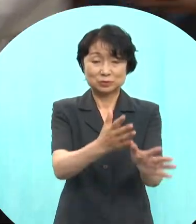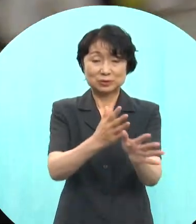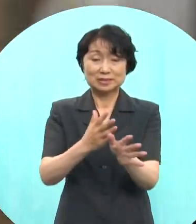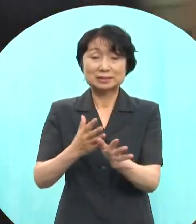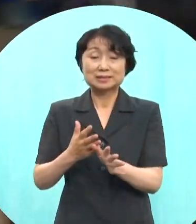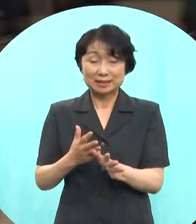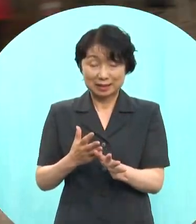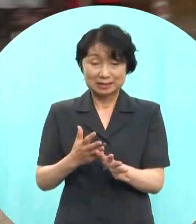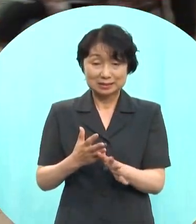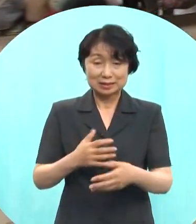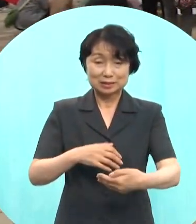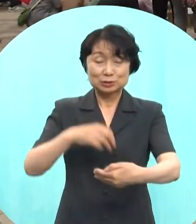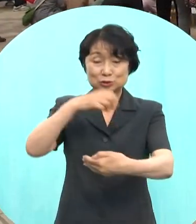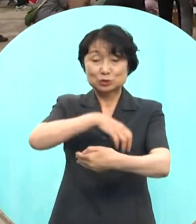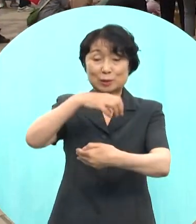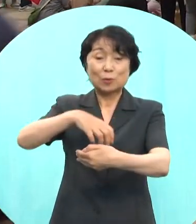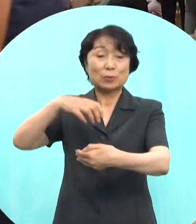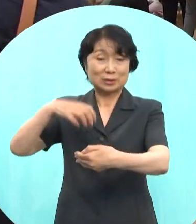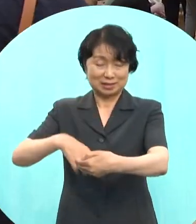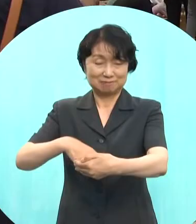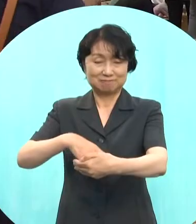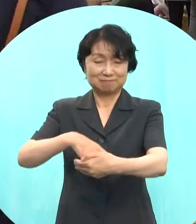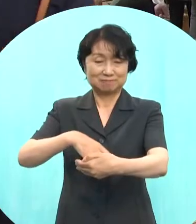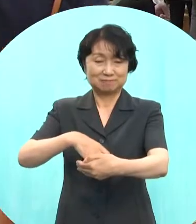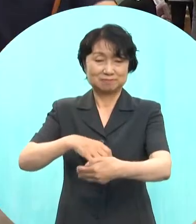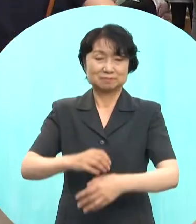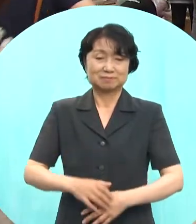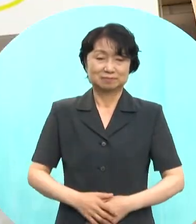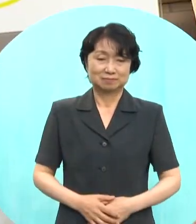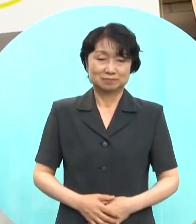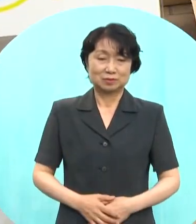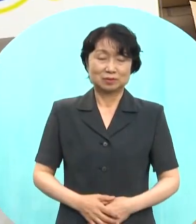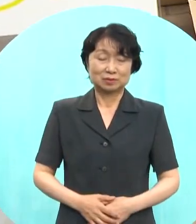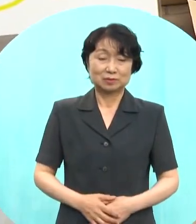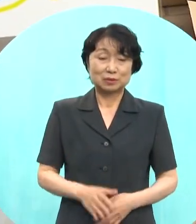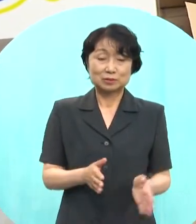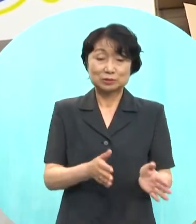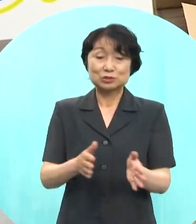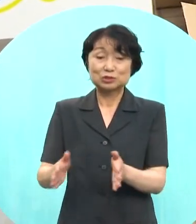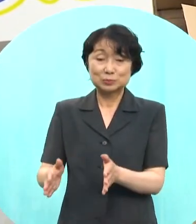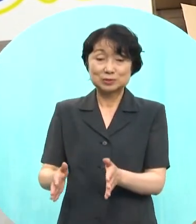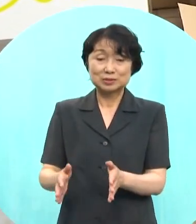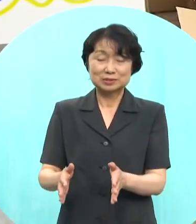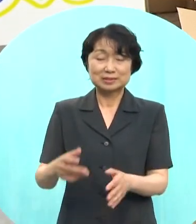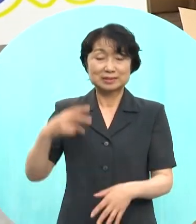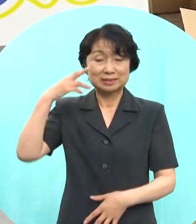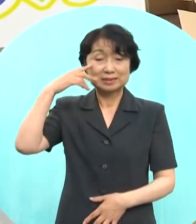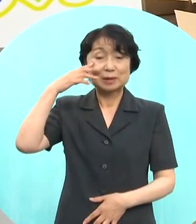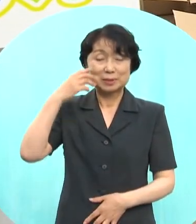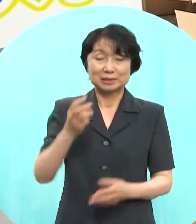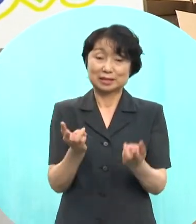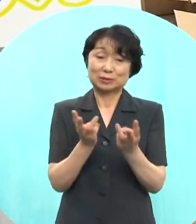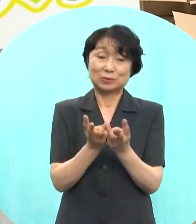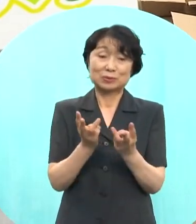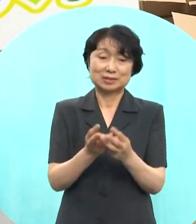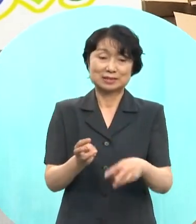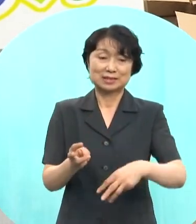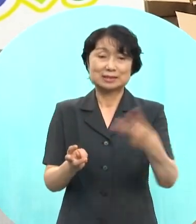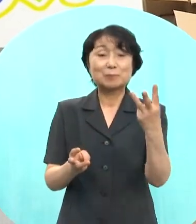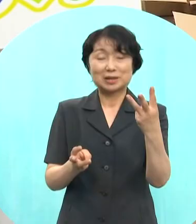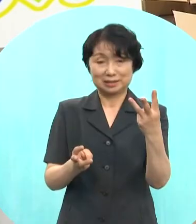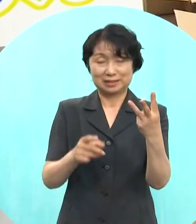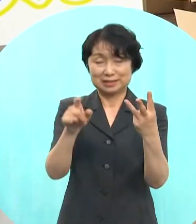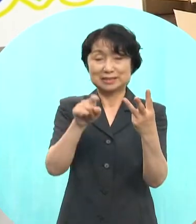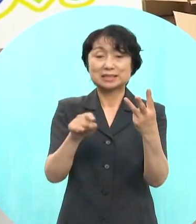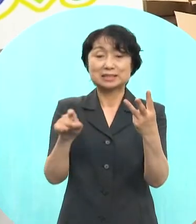長蛇の列ができた玉ねぎ詰め放題。この日用意された山口産の玉ねぎ300キ